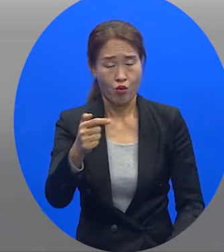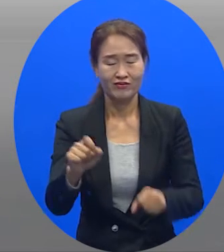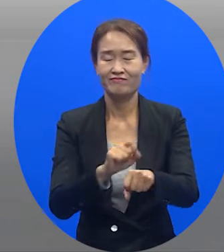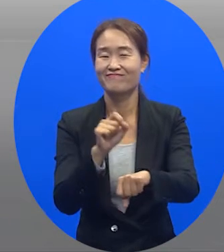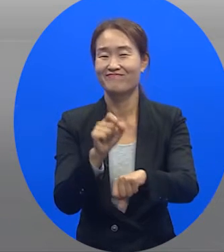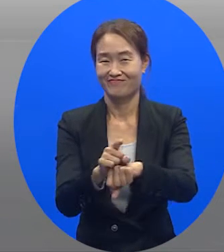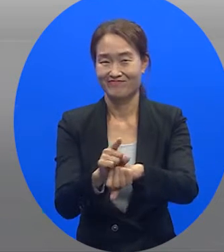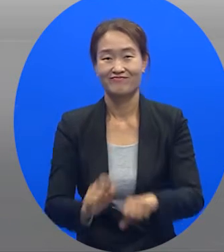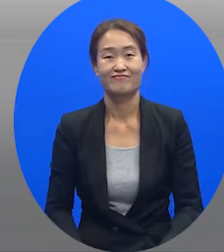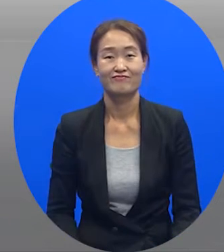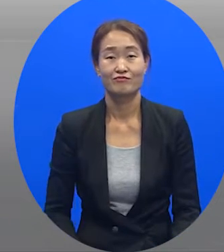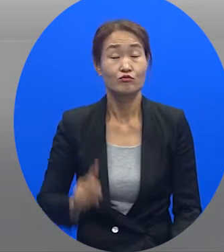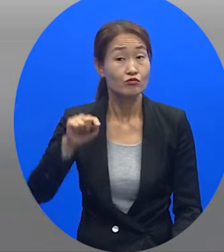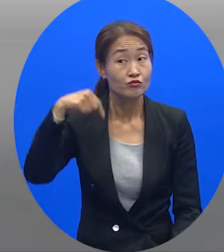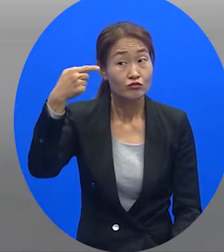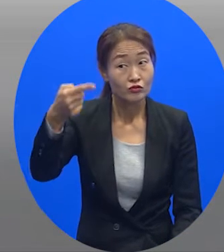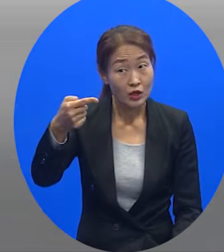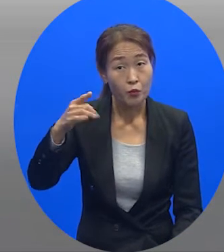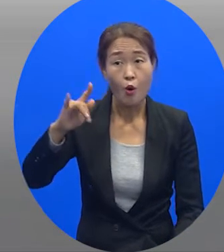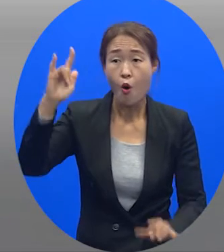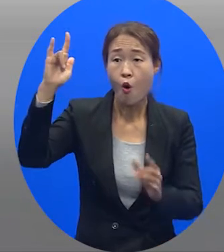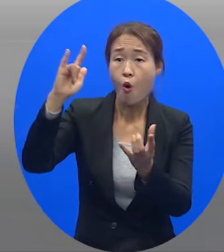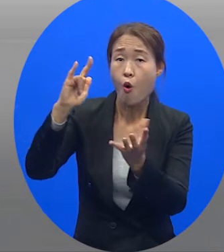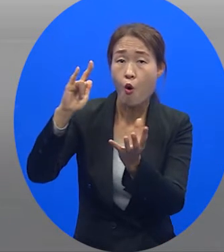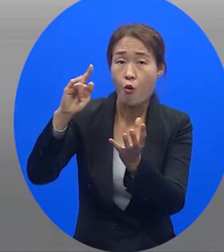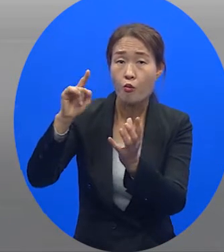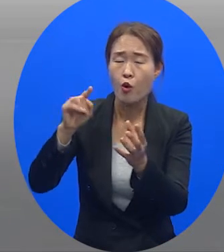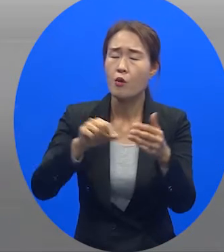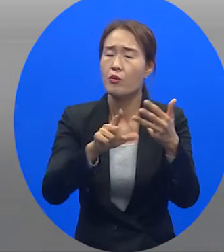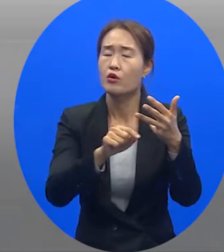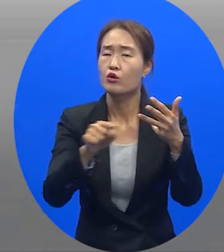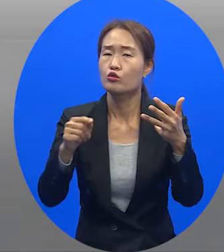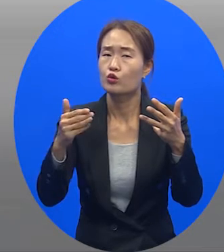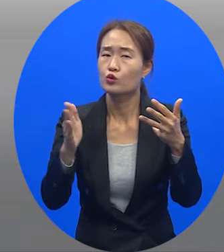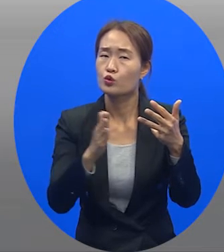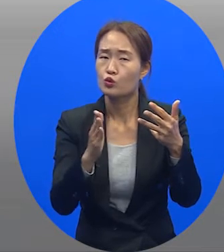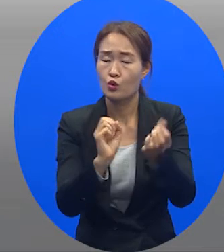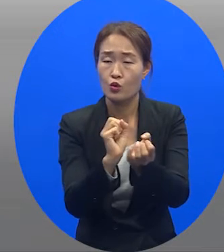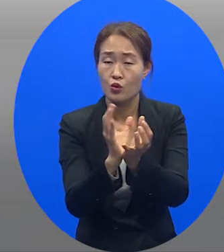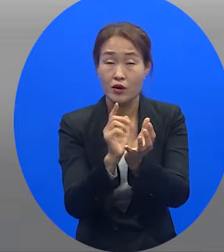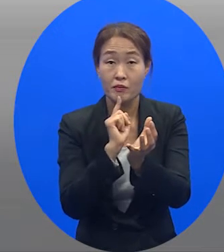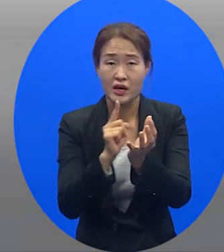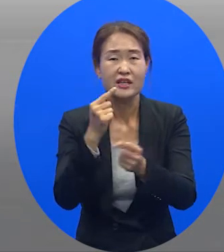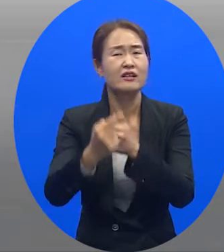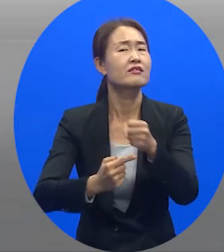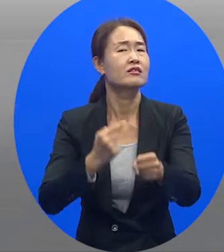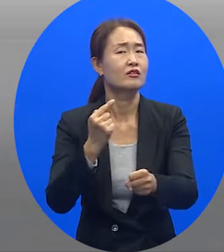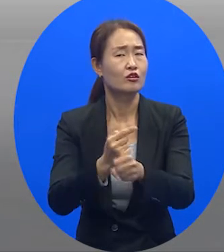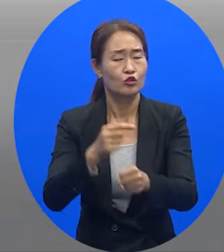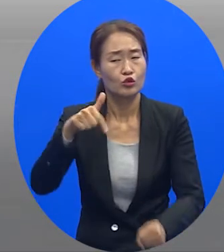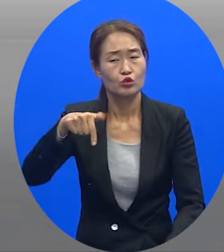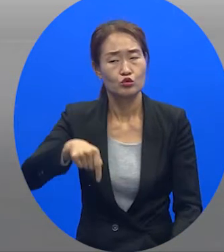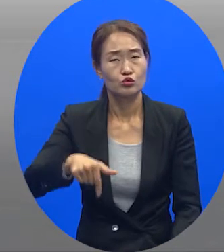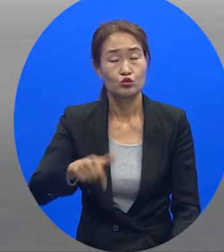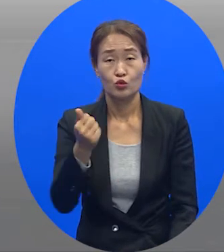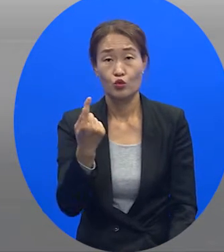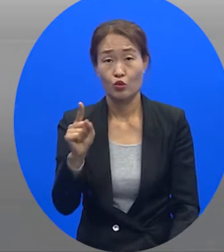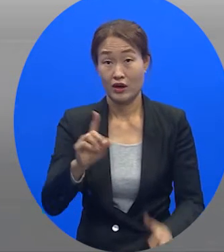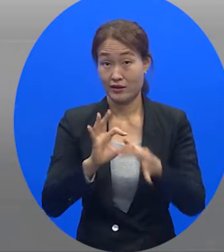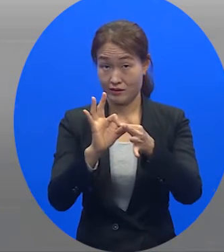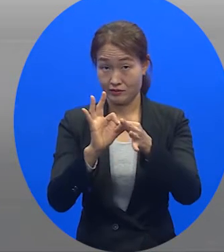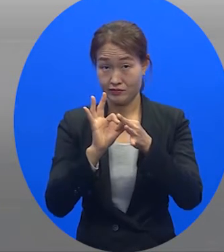것이 특징입니다. 다음으로 해바라기는 8월에서 9월 사이 개화하는 1년생의 꽃으로 국화과에